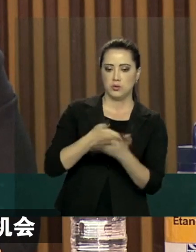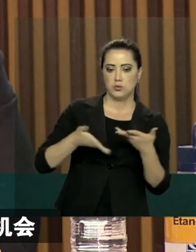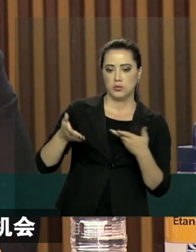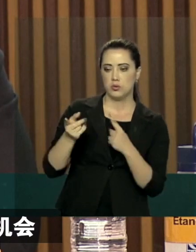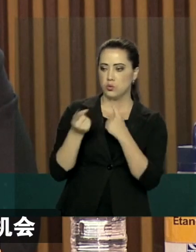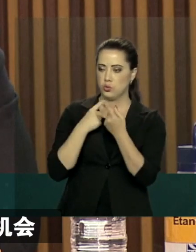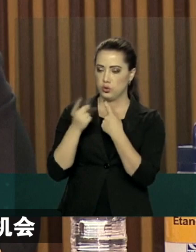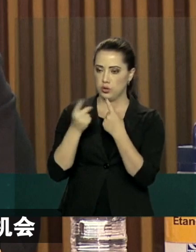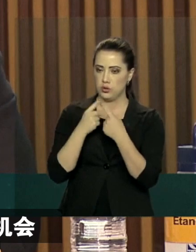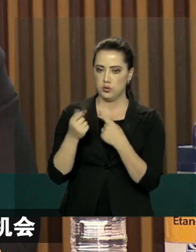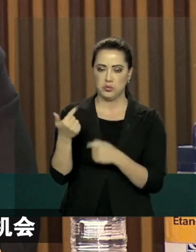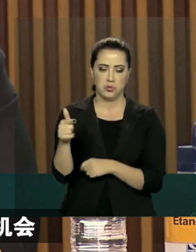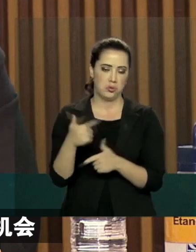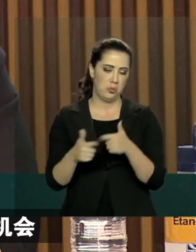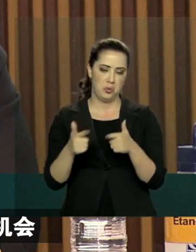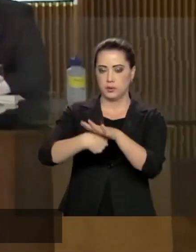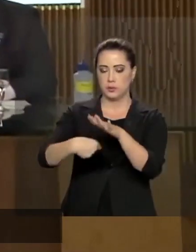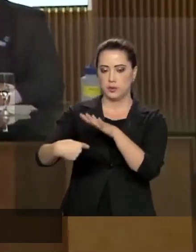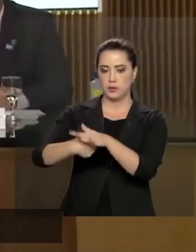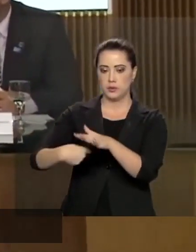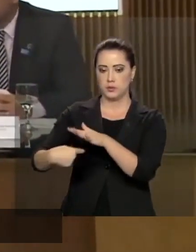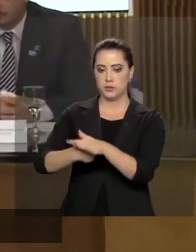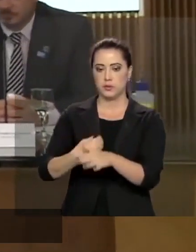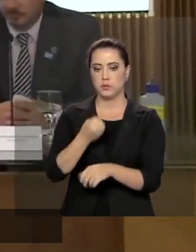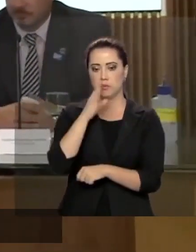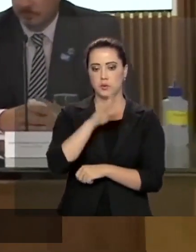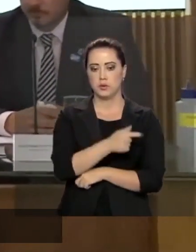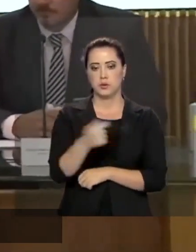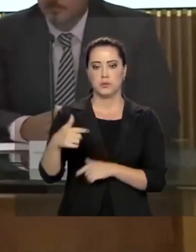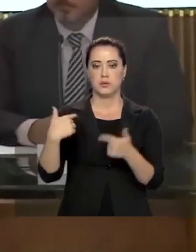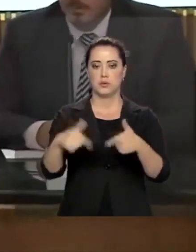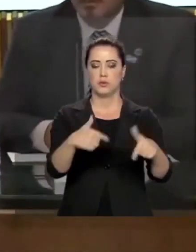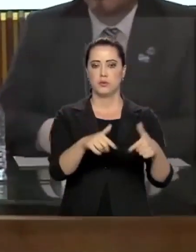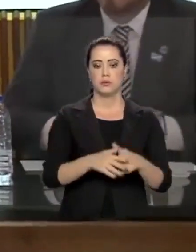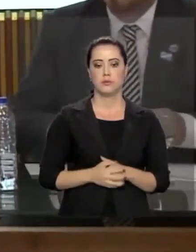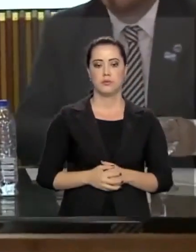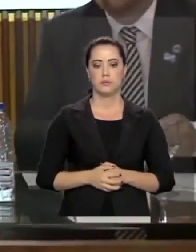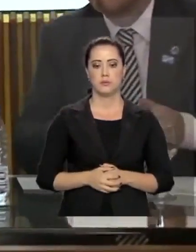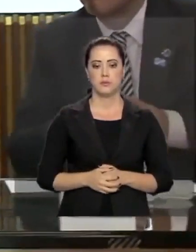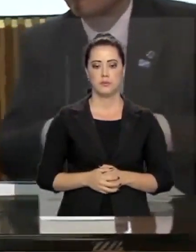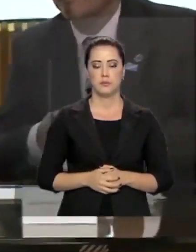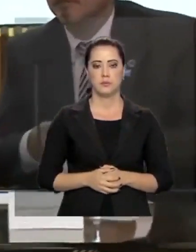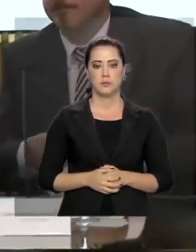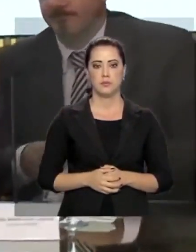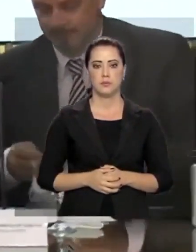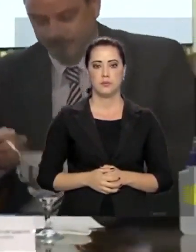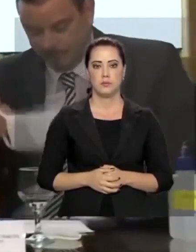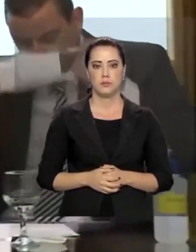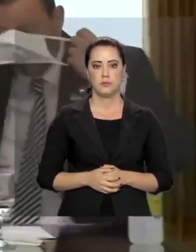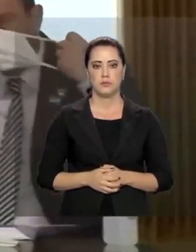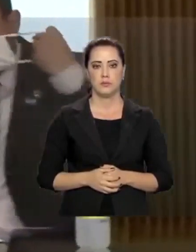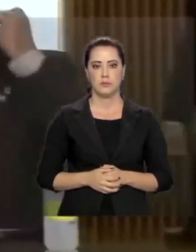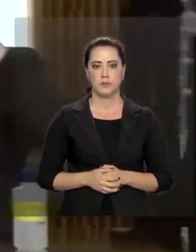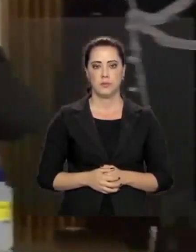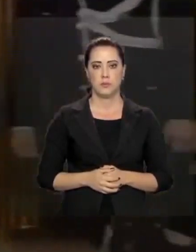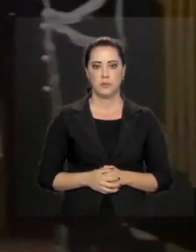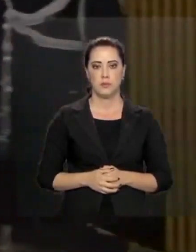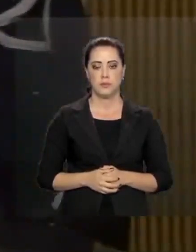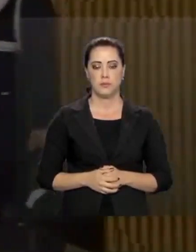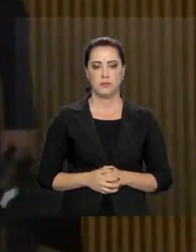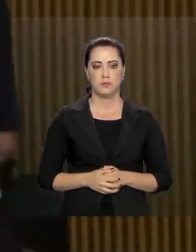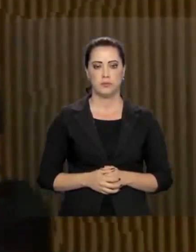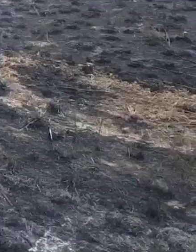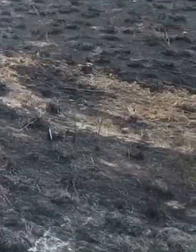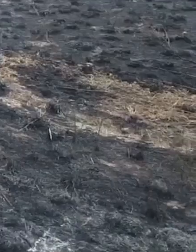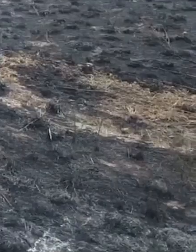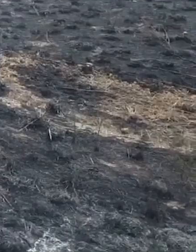um diálogo sem maiores problemas. É uma boa semana de trabalho. 亚马逊雨林遭砍伐破坏的问题已经引